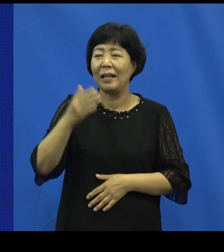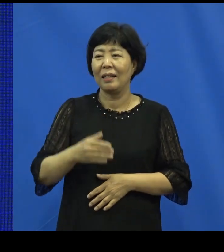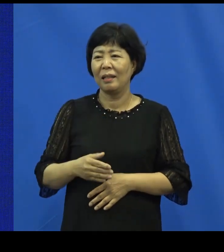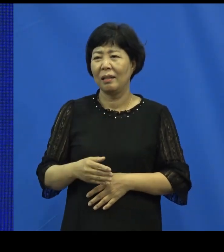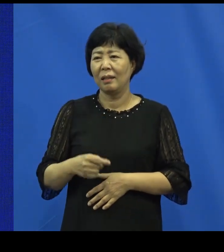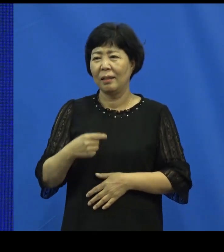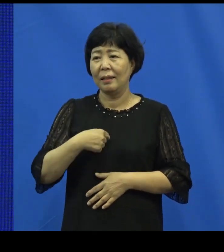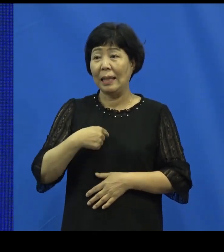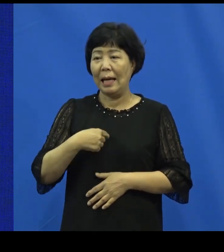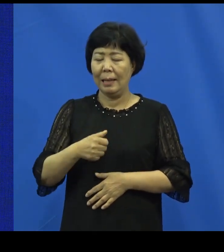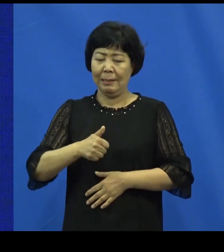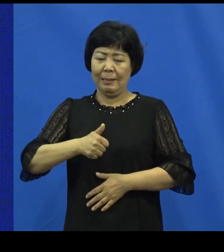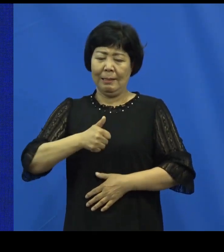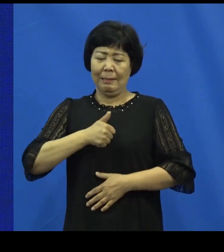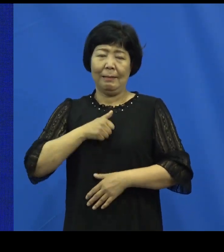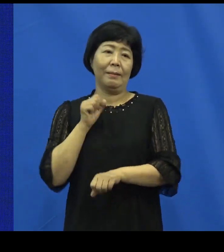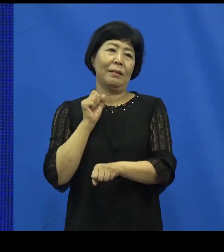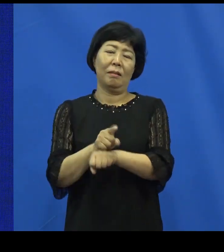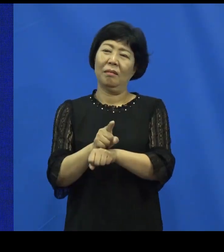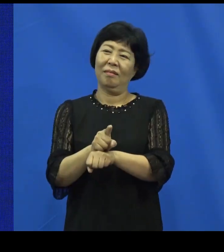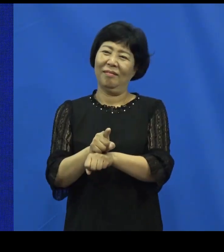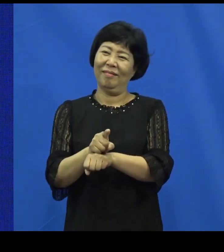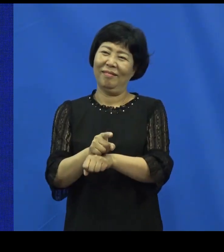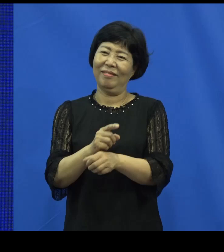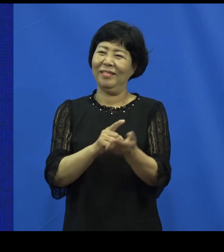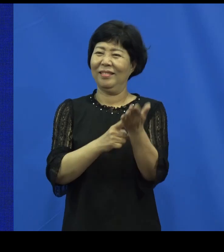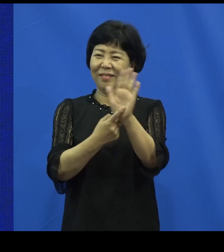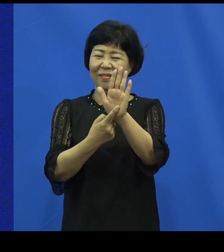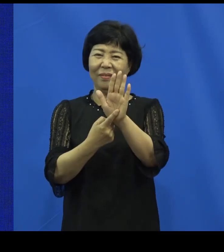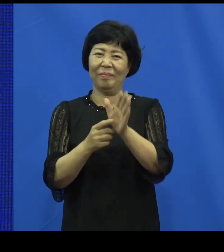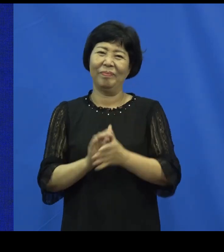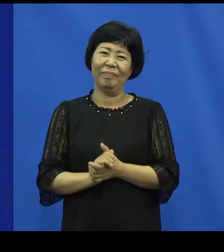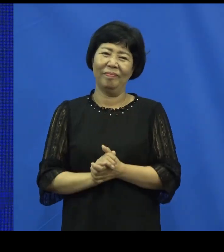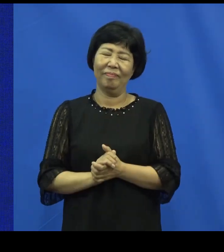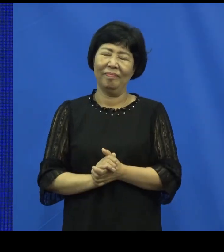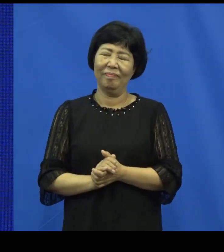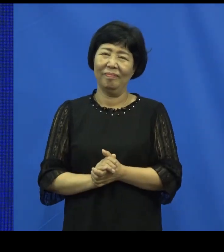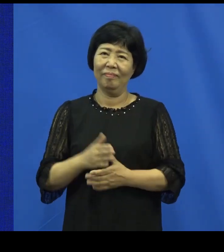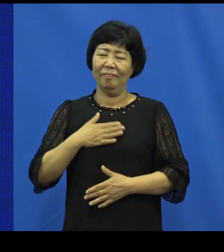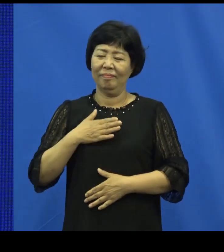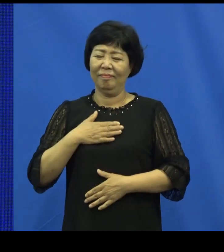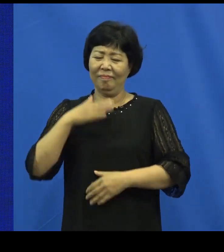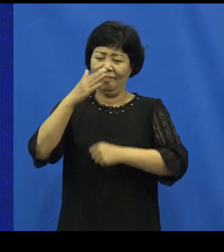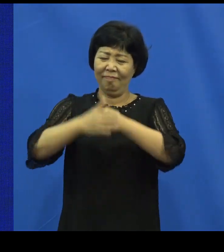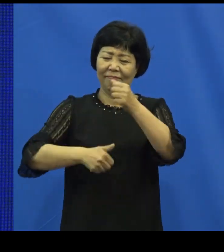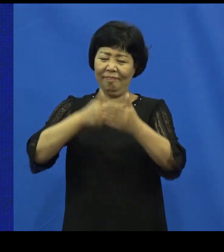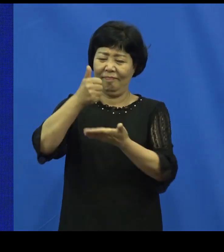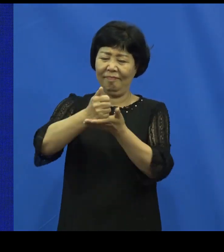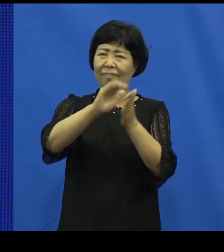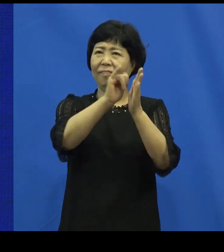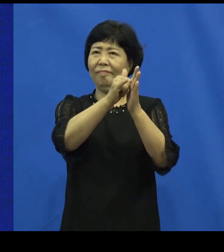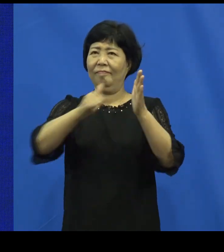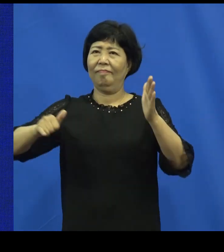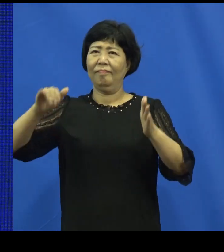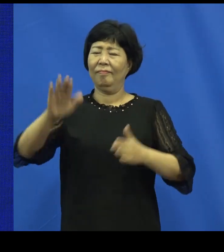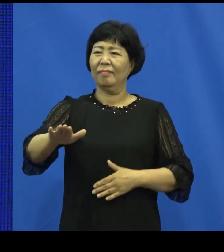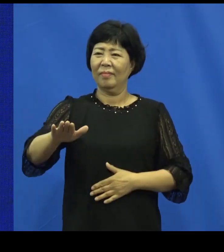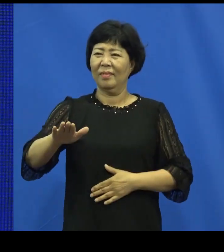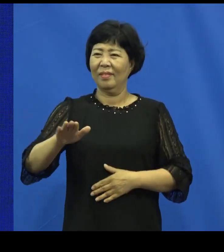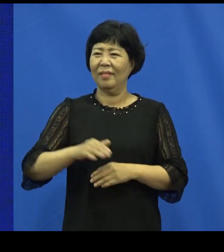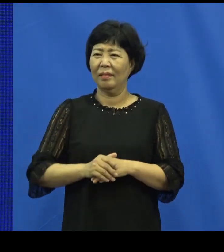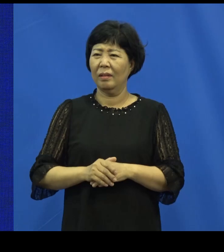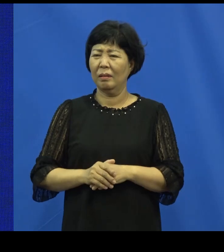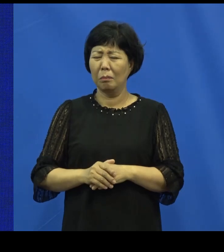자기의 아이덴티티, 정체성. 이 기도는 하나님의 백성으로서의 정체성을 지키는 일입니다. 그래서 어떤 일로